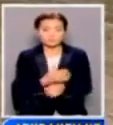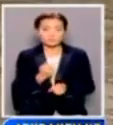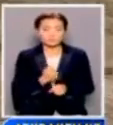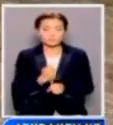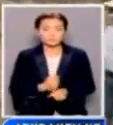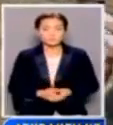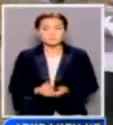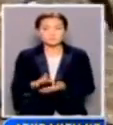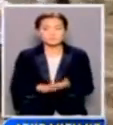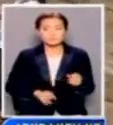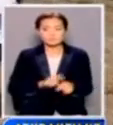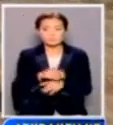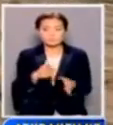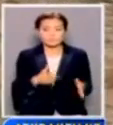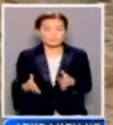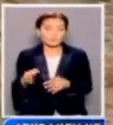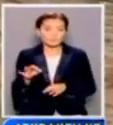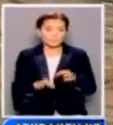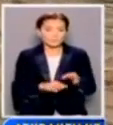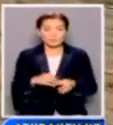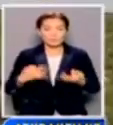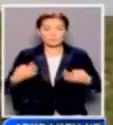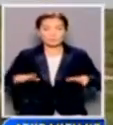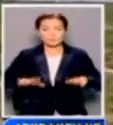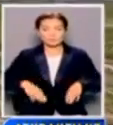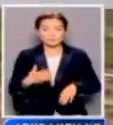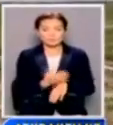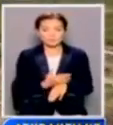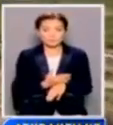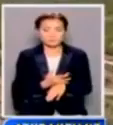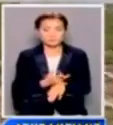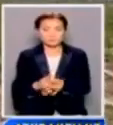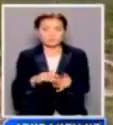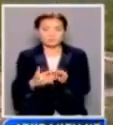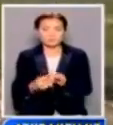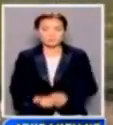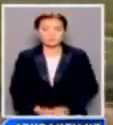продукции. Теперь вопрос регулирования инфраструктуры на свободных местах для пригородного